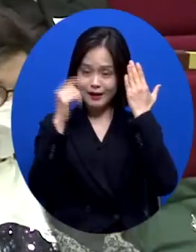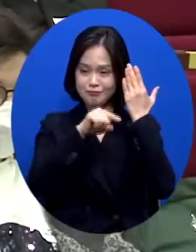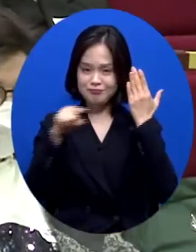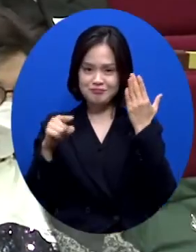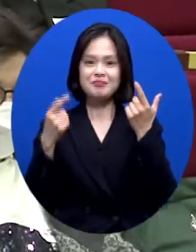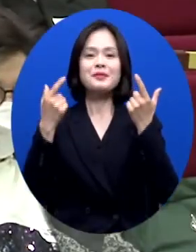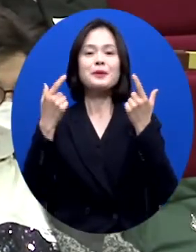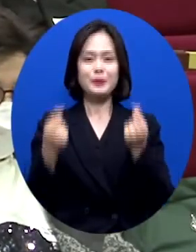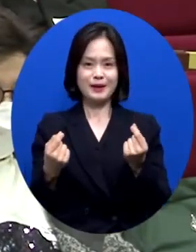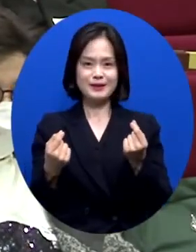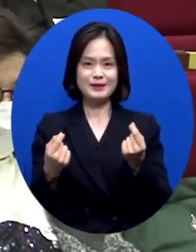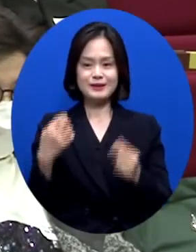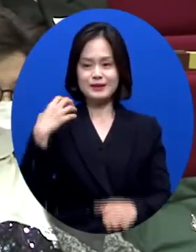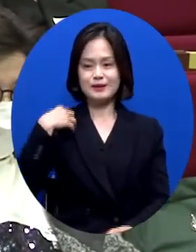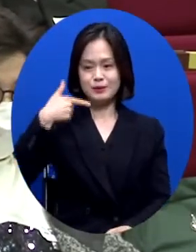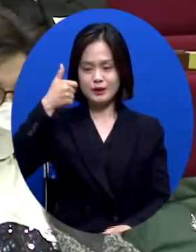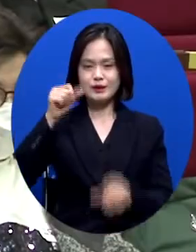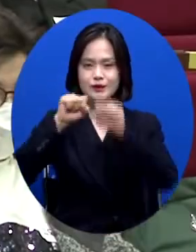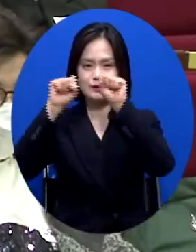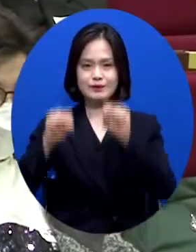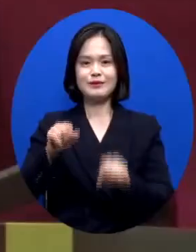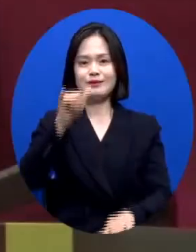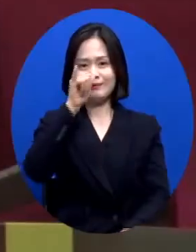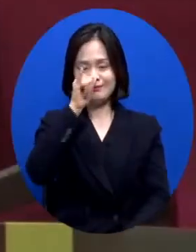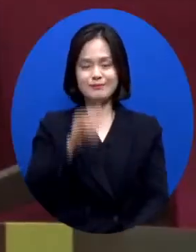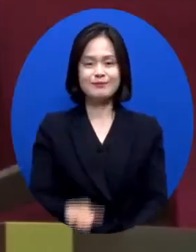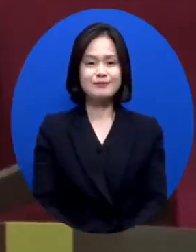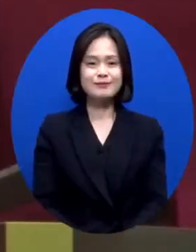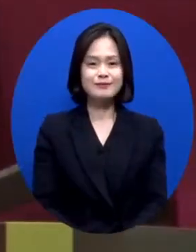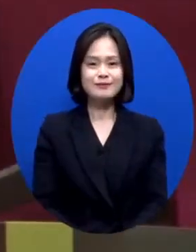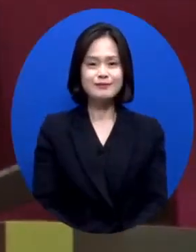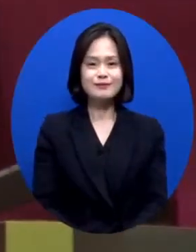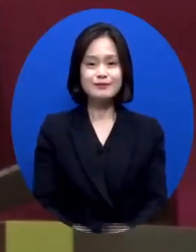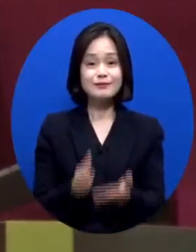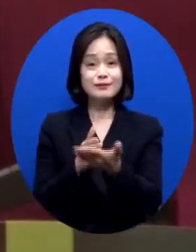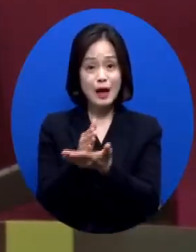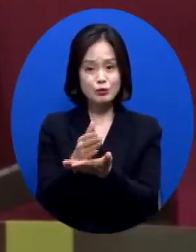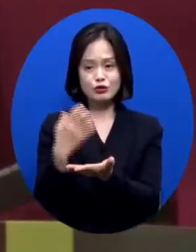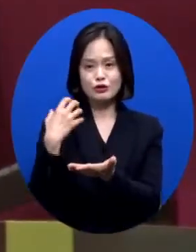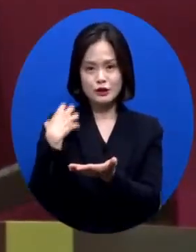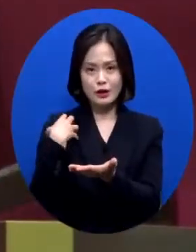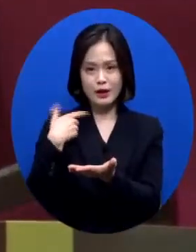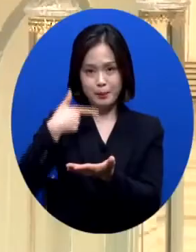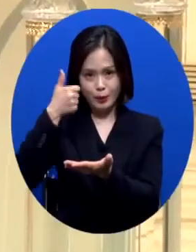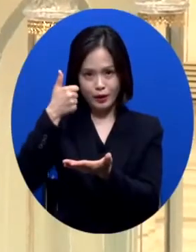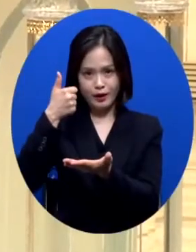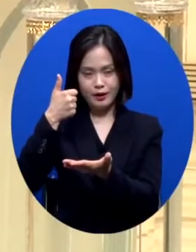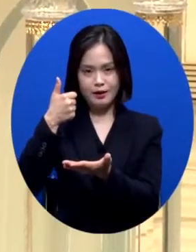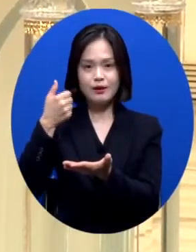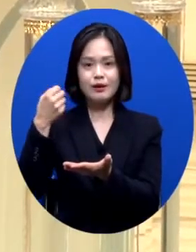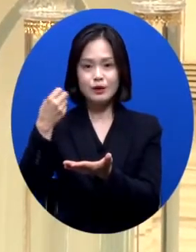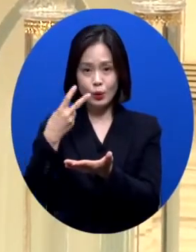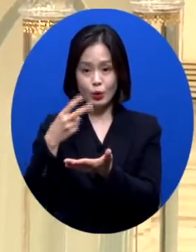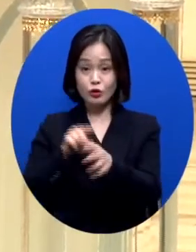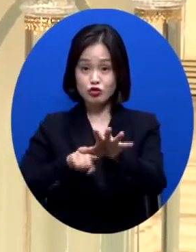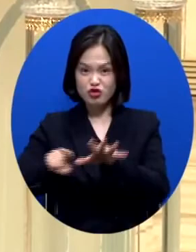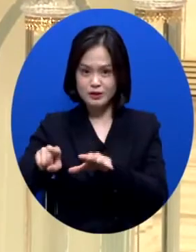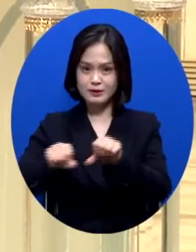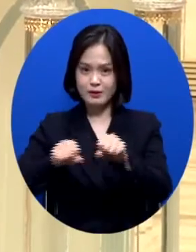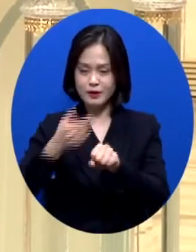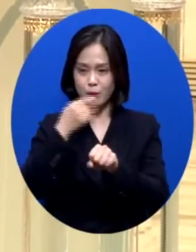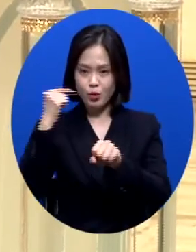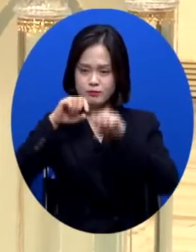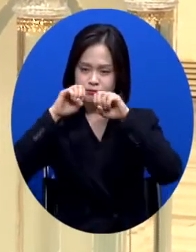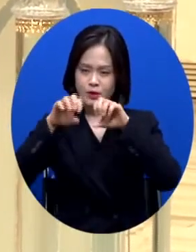실시되고 있습니다 백성의 대규모 길 측은 학부 전담 목회와 활동을 통해 추진력이 있고 구체적인 복음 활동이